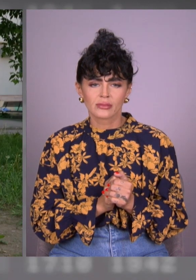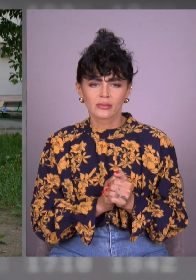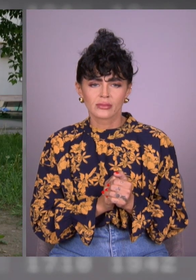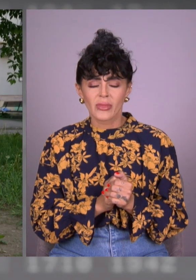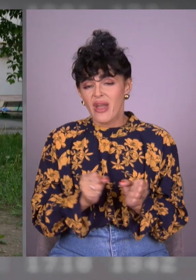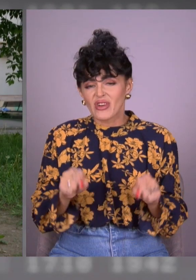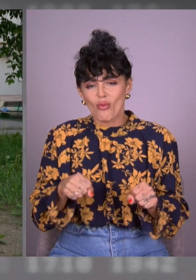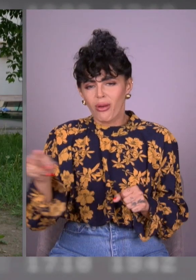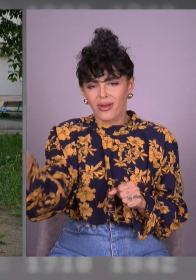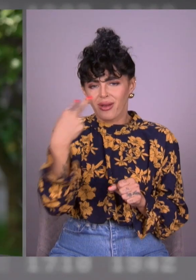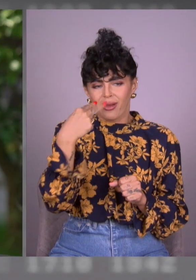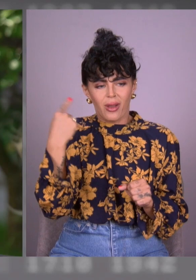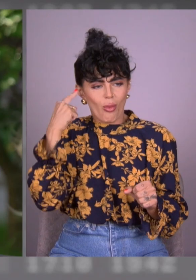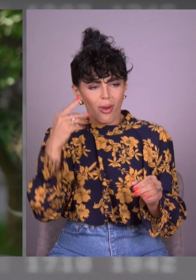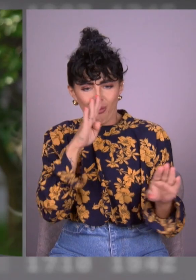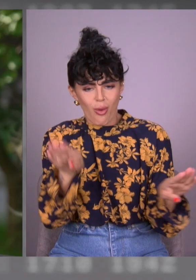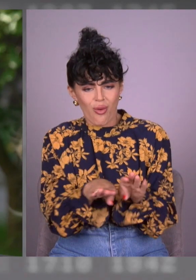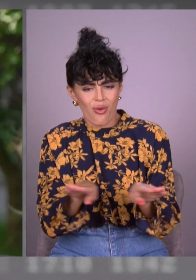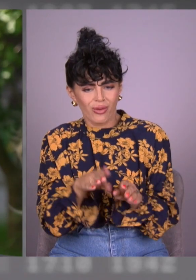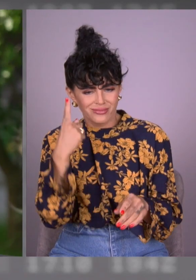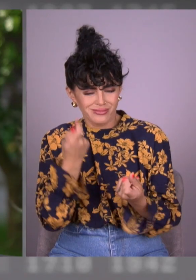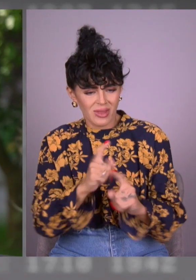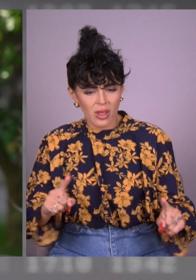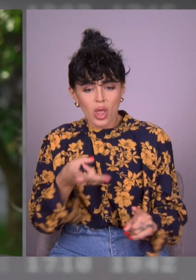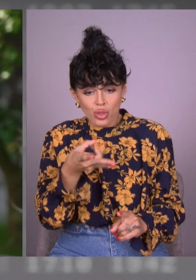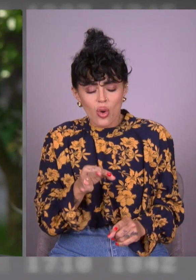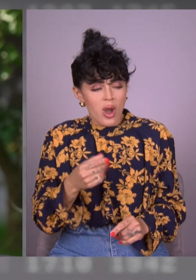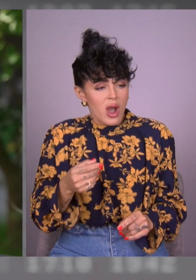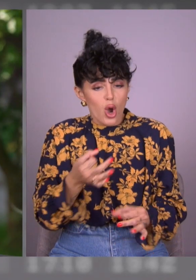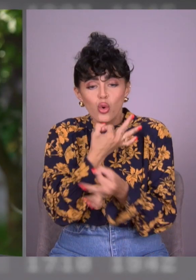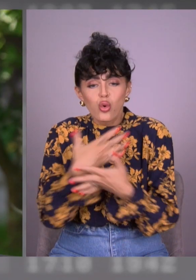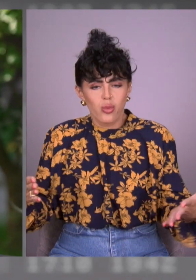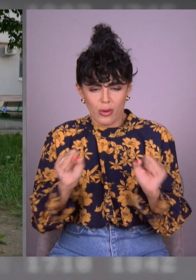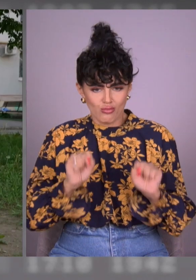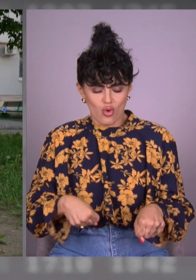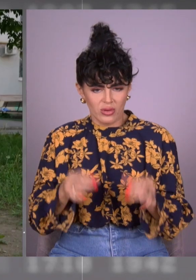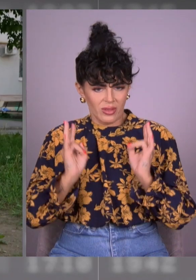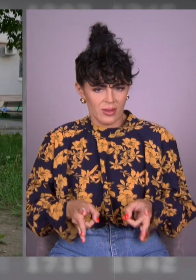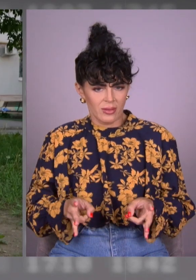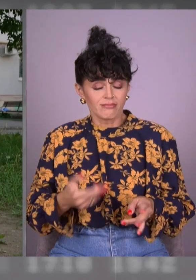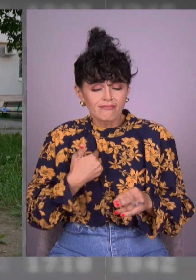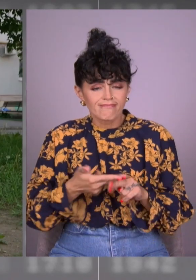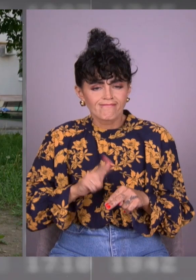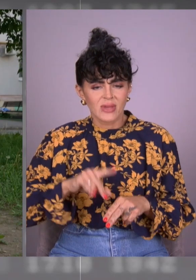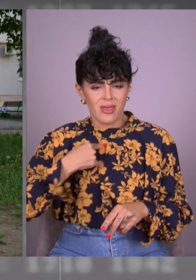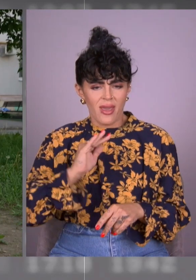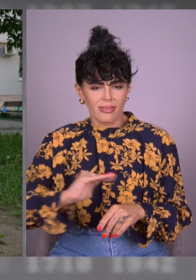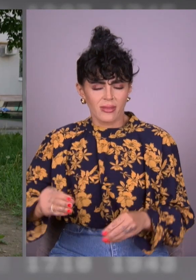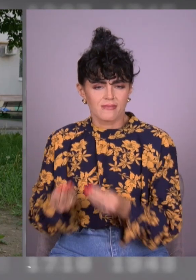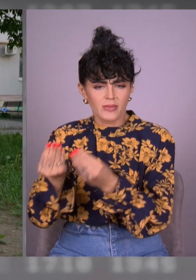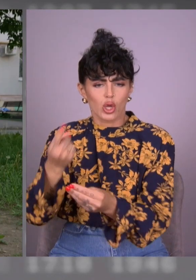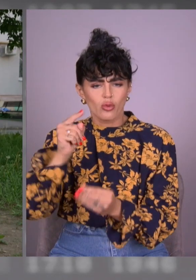можливо, звучить, але тоді могло статися все, що завгодно. Пам'ятаю ці номери телефонів